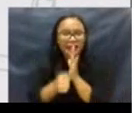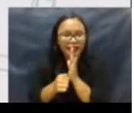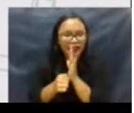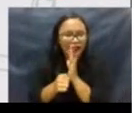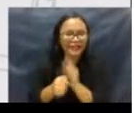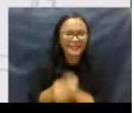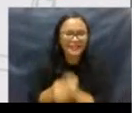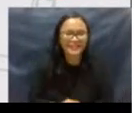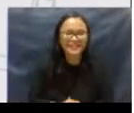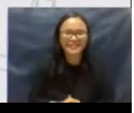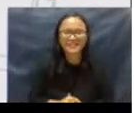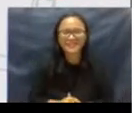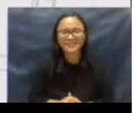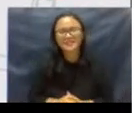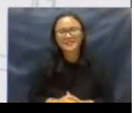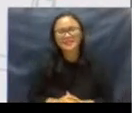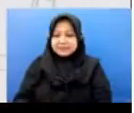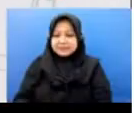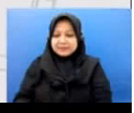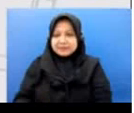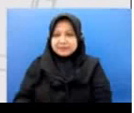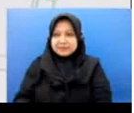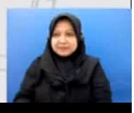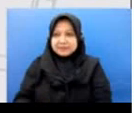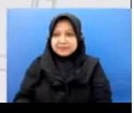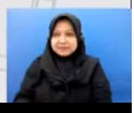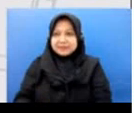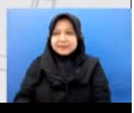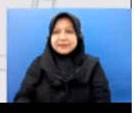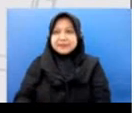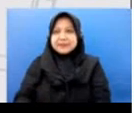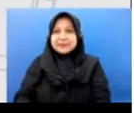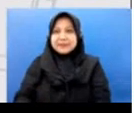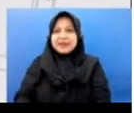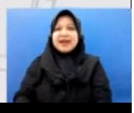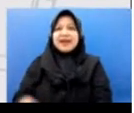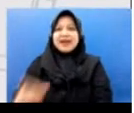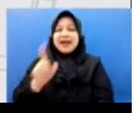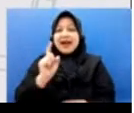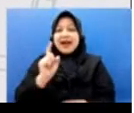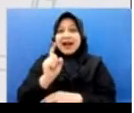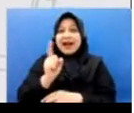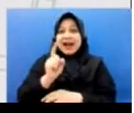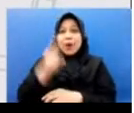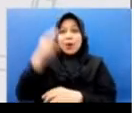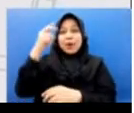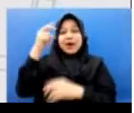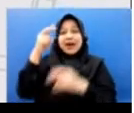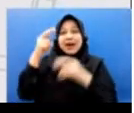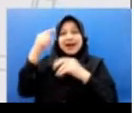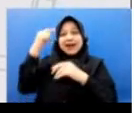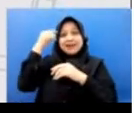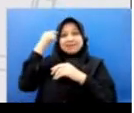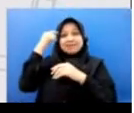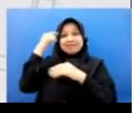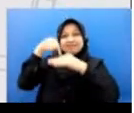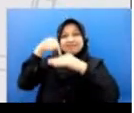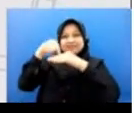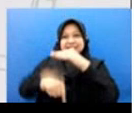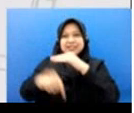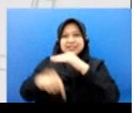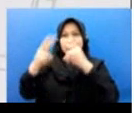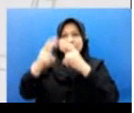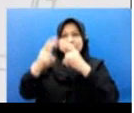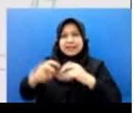detail analisis mereka, itu berarti mereka makin waspada terhadap kemungkinan ada bagian